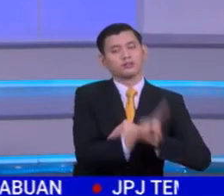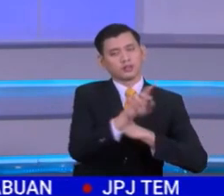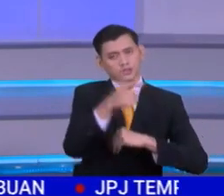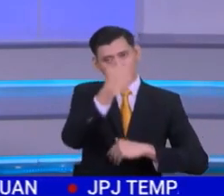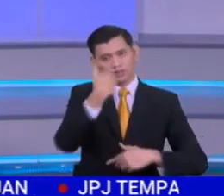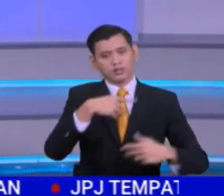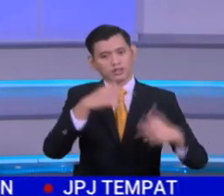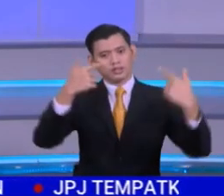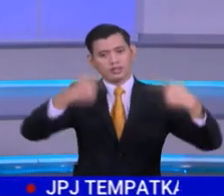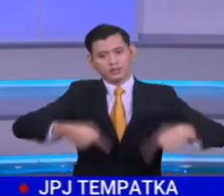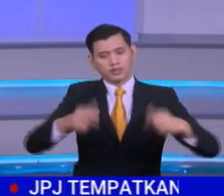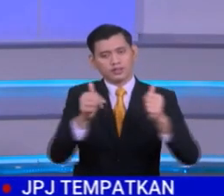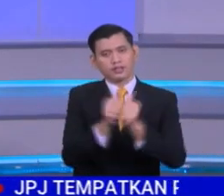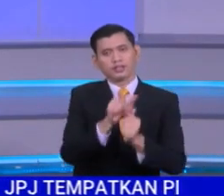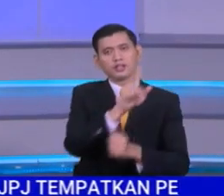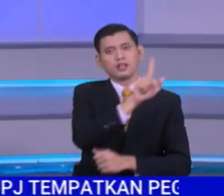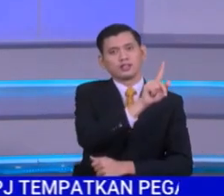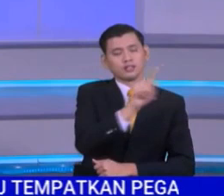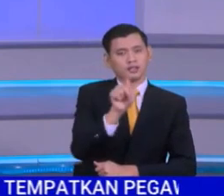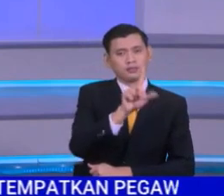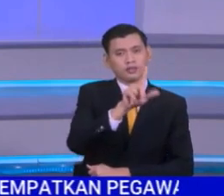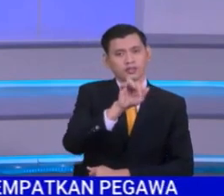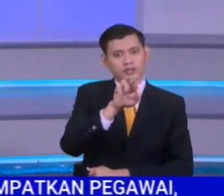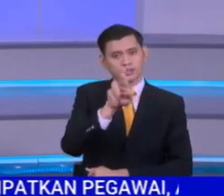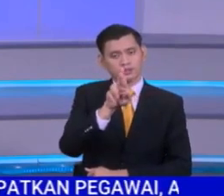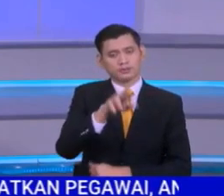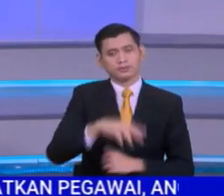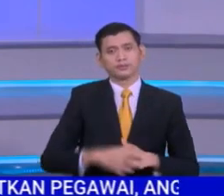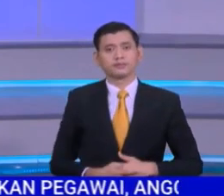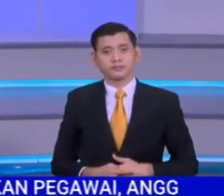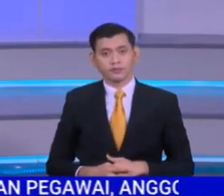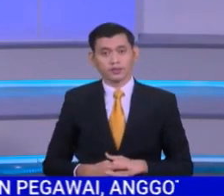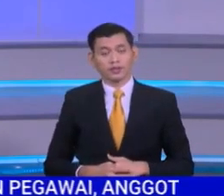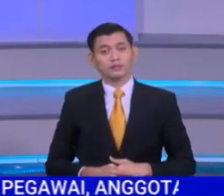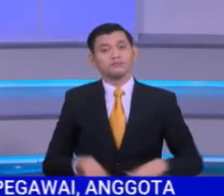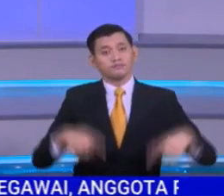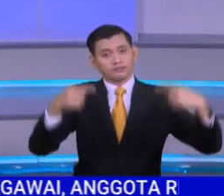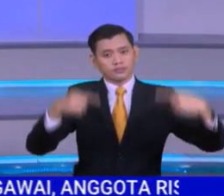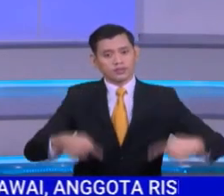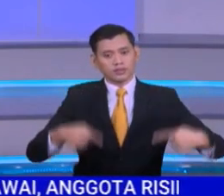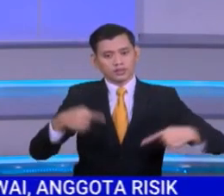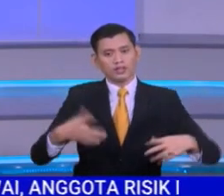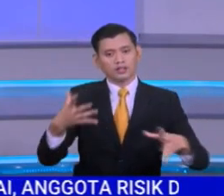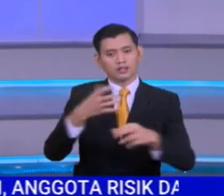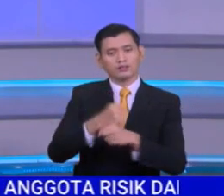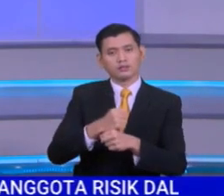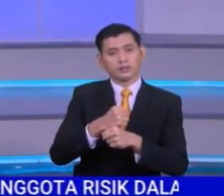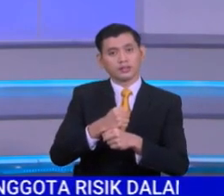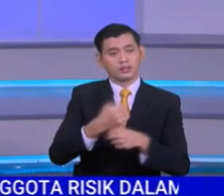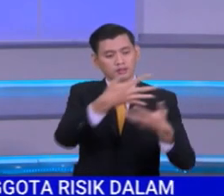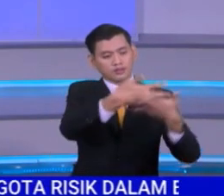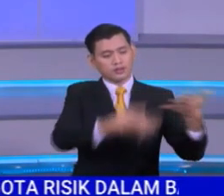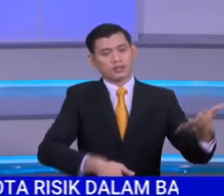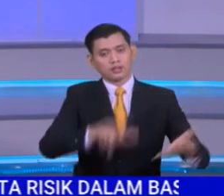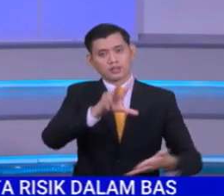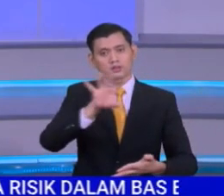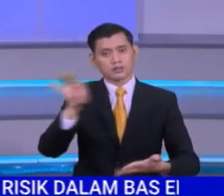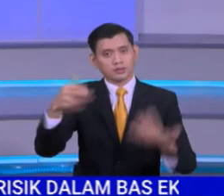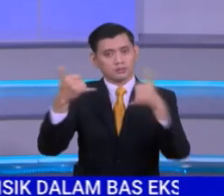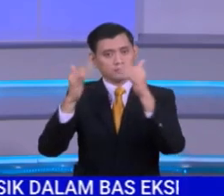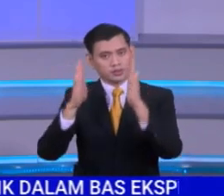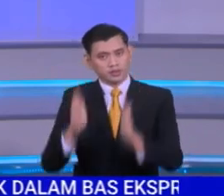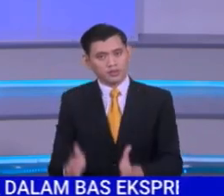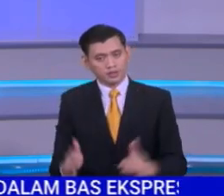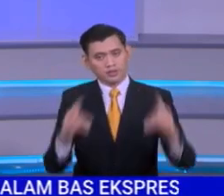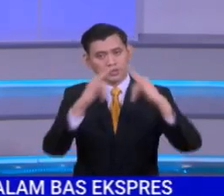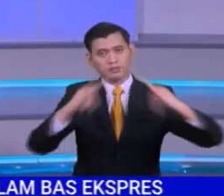Leste menjelang saingan sukan Si Hanoi Vietnam bulan depan. Kekangan mengumpul senarai 31 pemain bagi